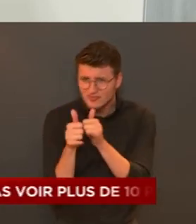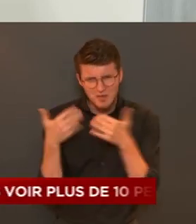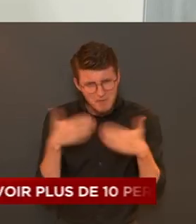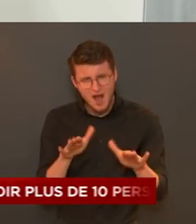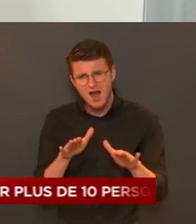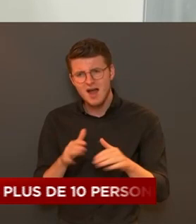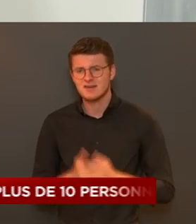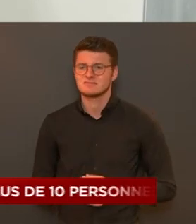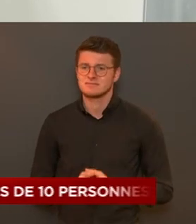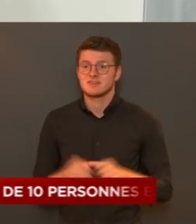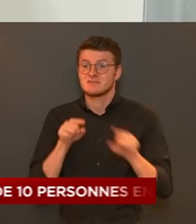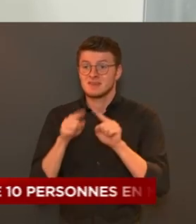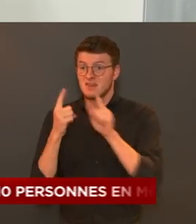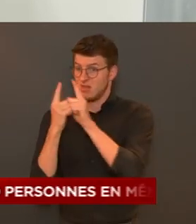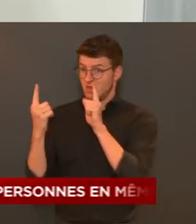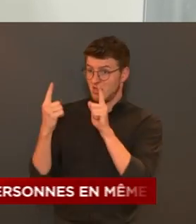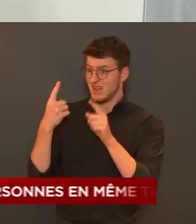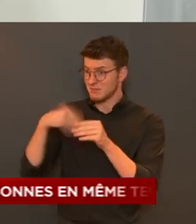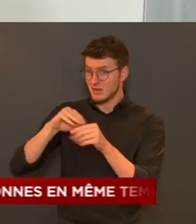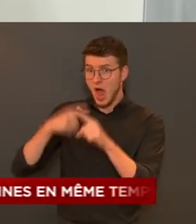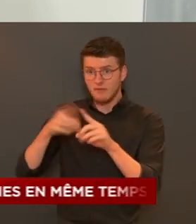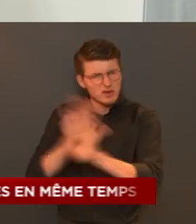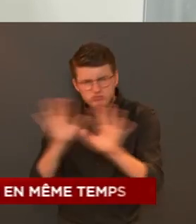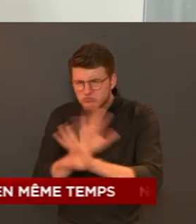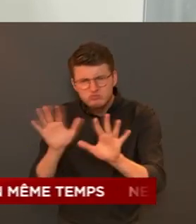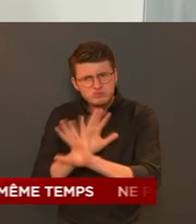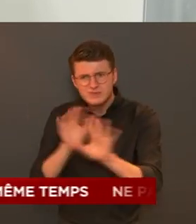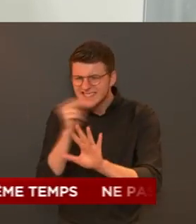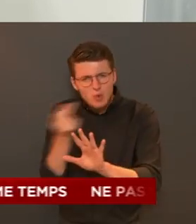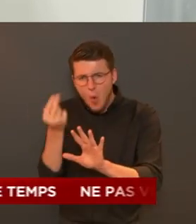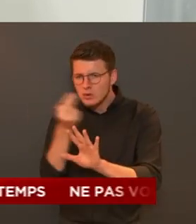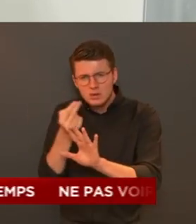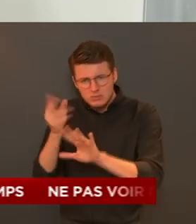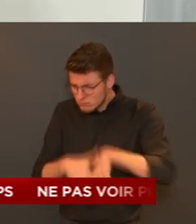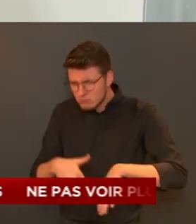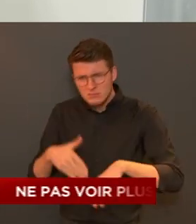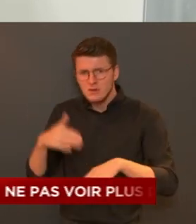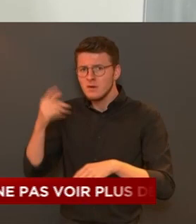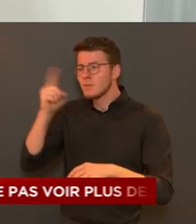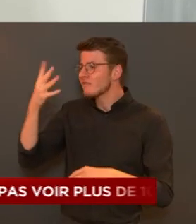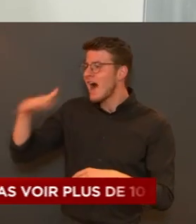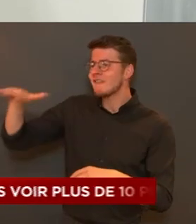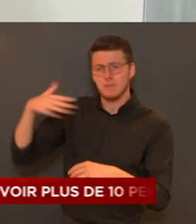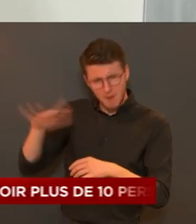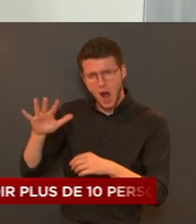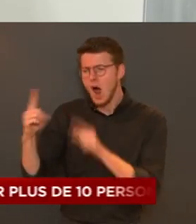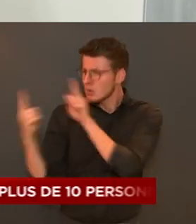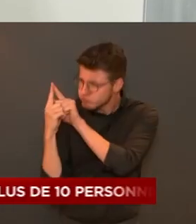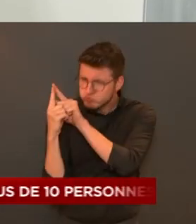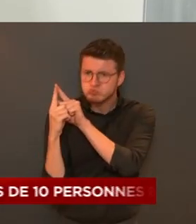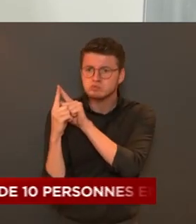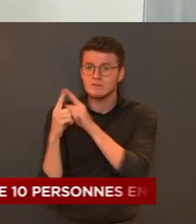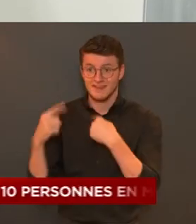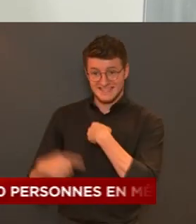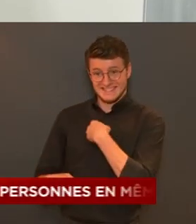ensemble. Donc toutes des personnes où vous ne devez pas, où vous ne respecterez pas la distance de sécurité.